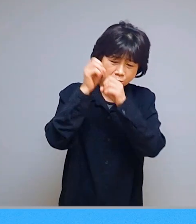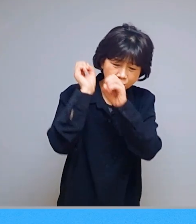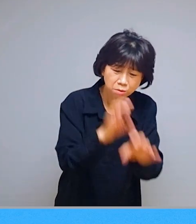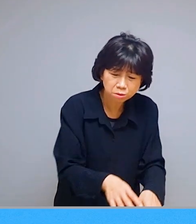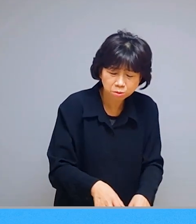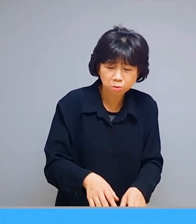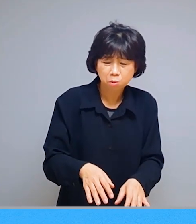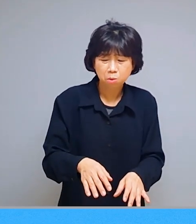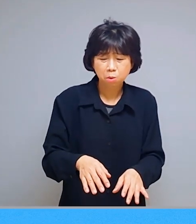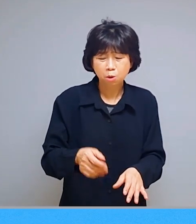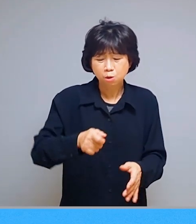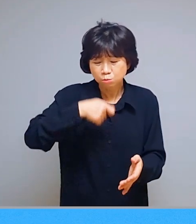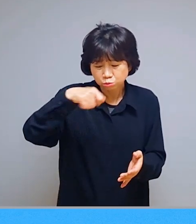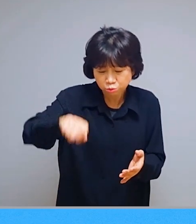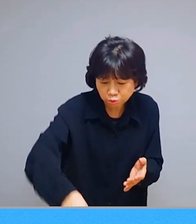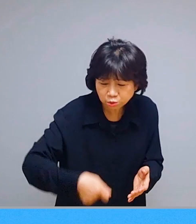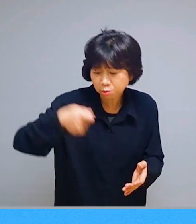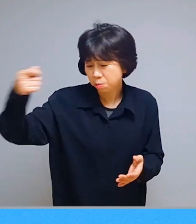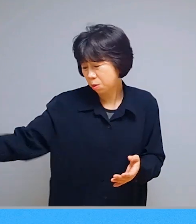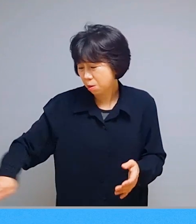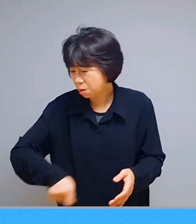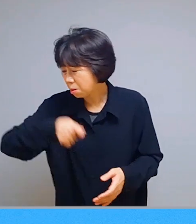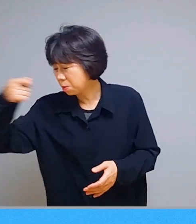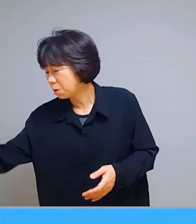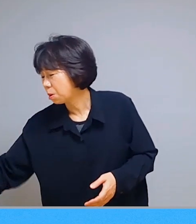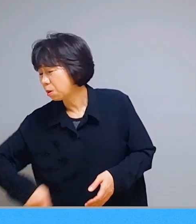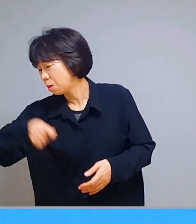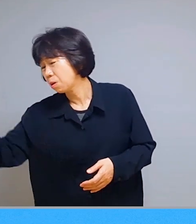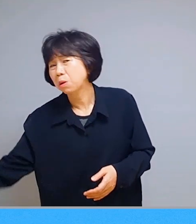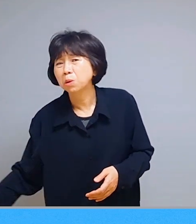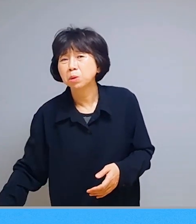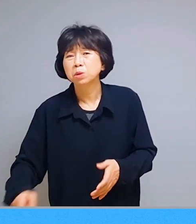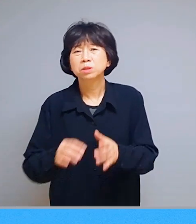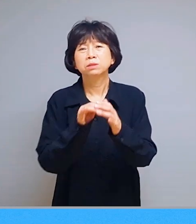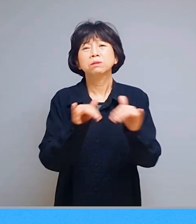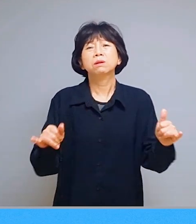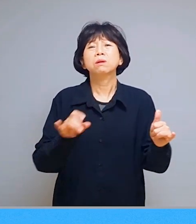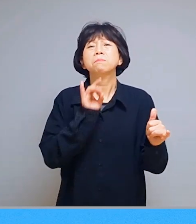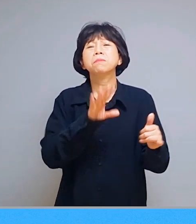내다버렸습니다. 지금 다 사람들만